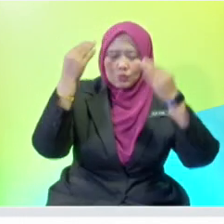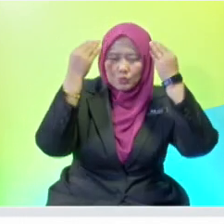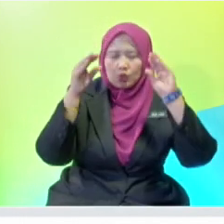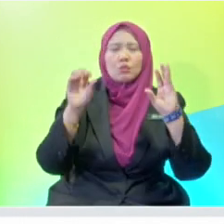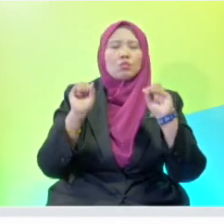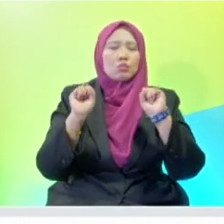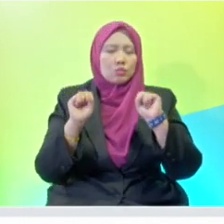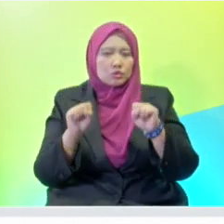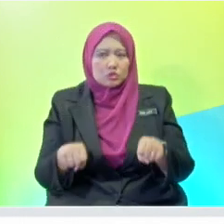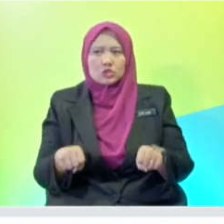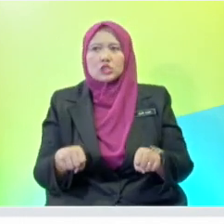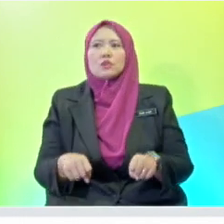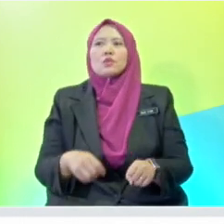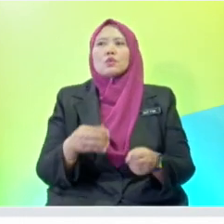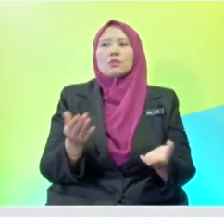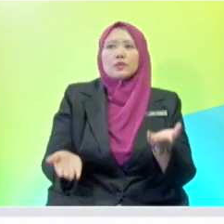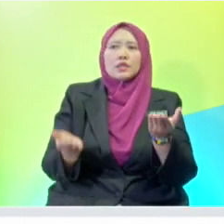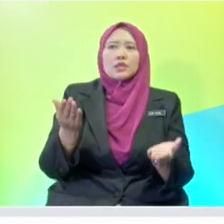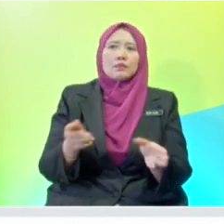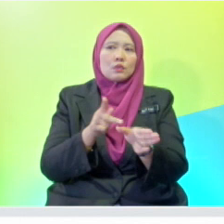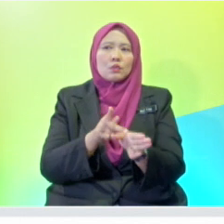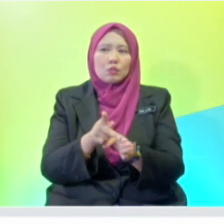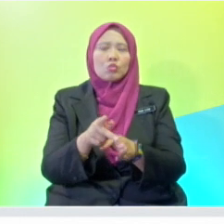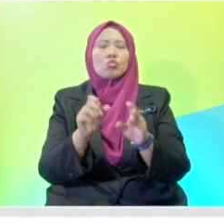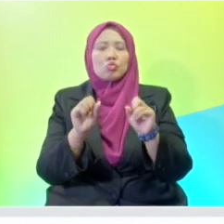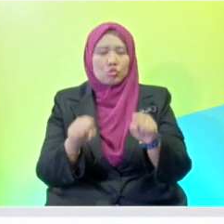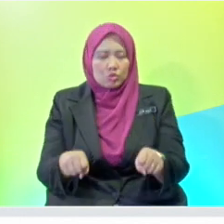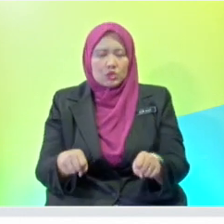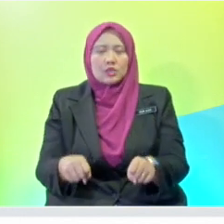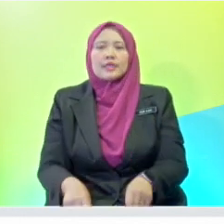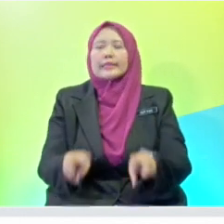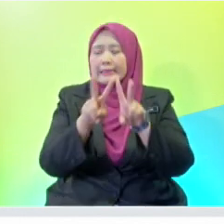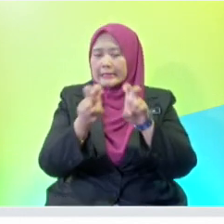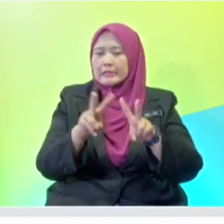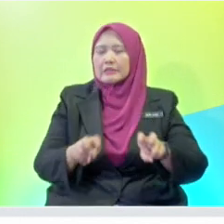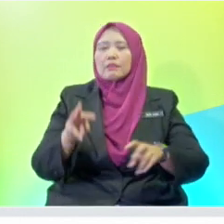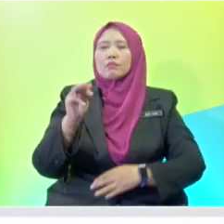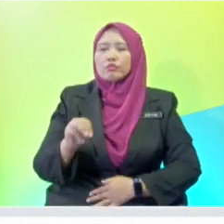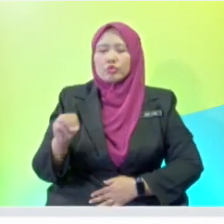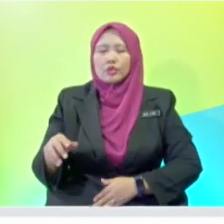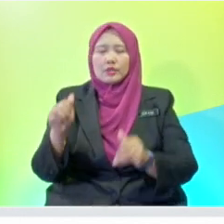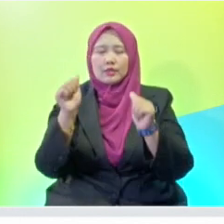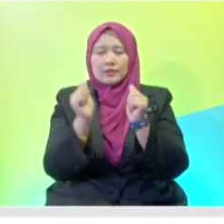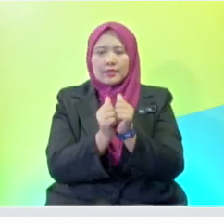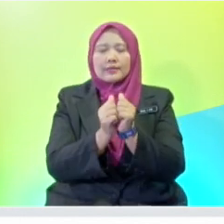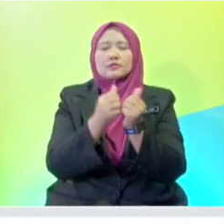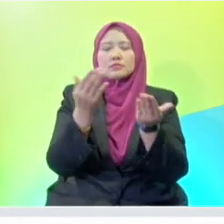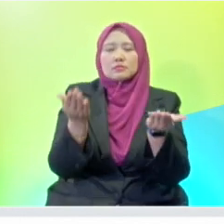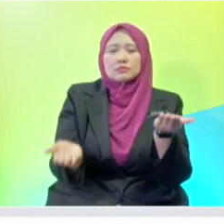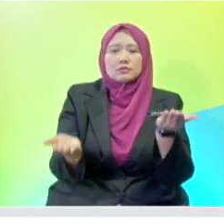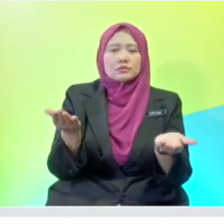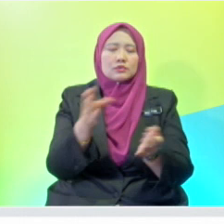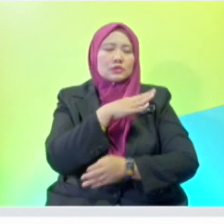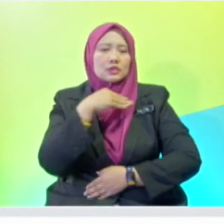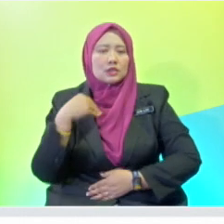pertimbangan yang profesional bagi memulihkan guru mentaksir murid dengan adil berdasarkan pengetahuan